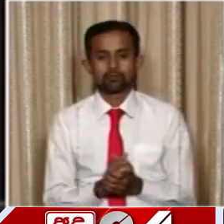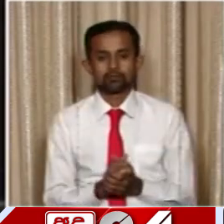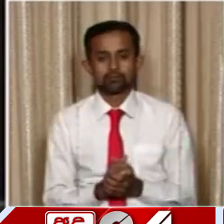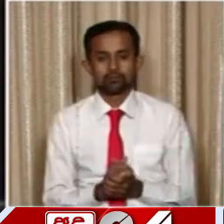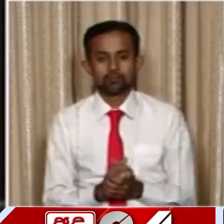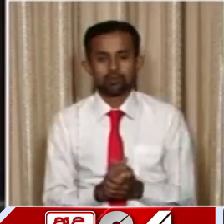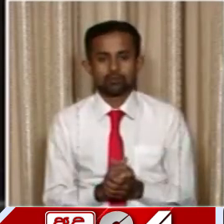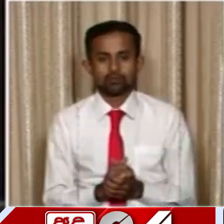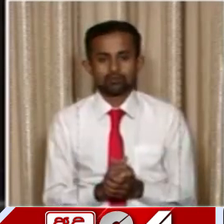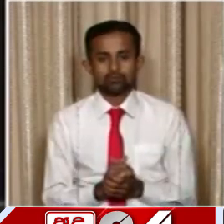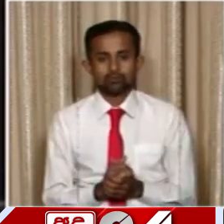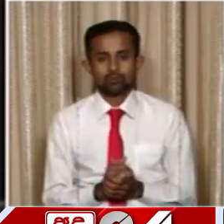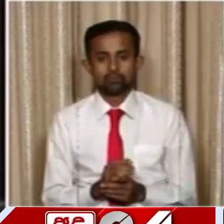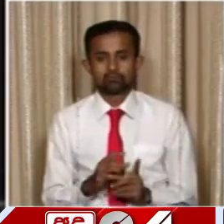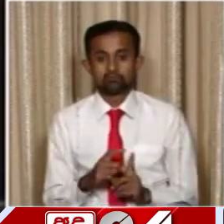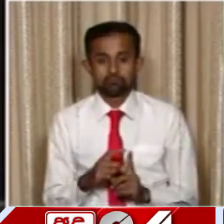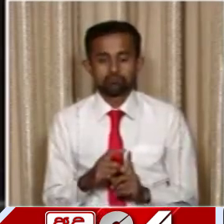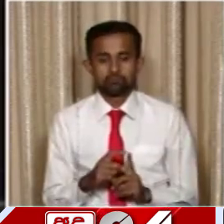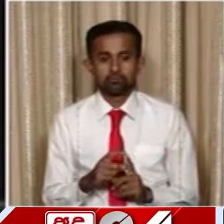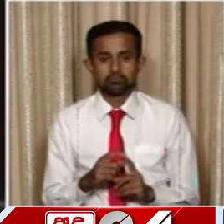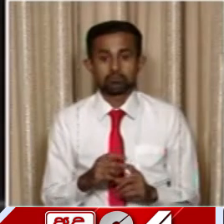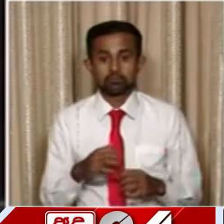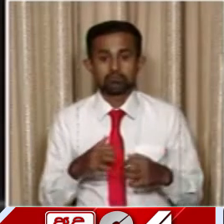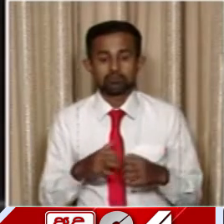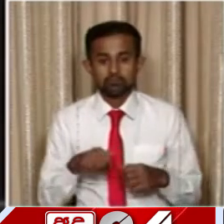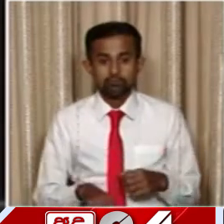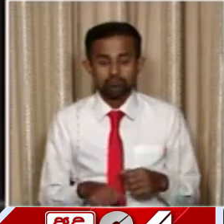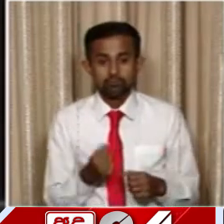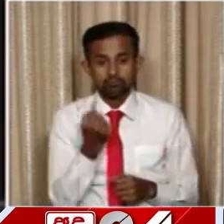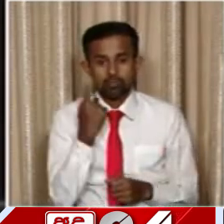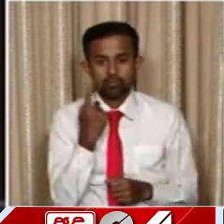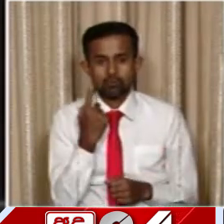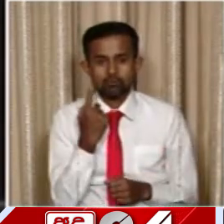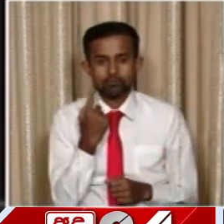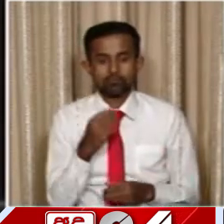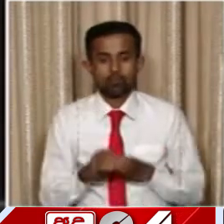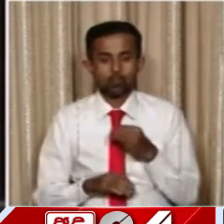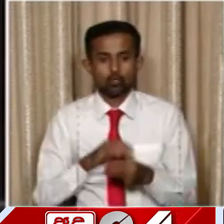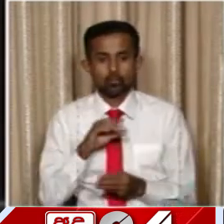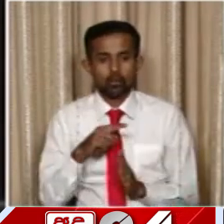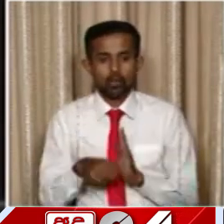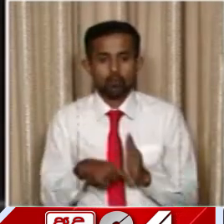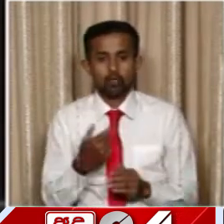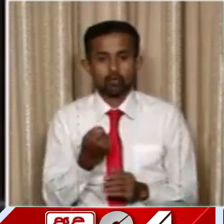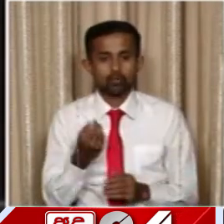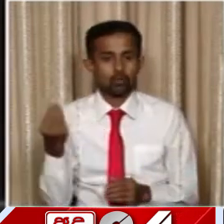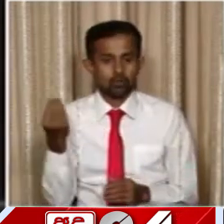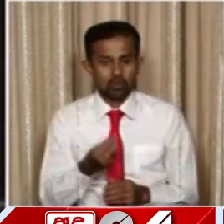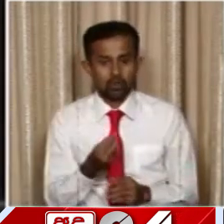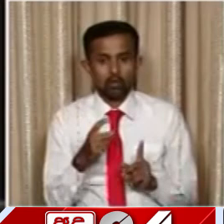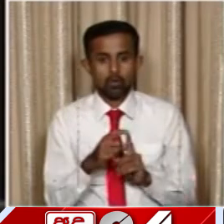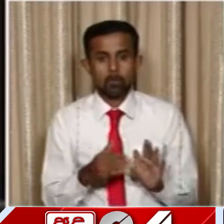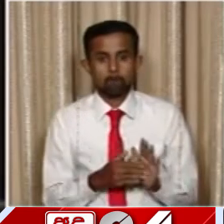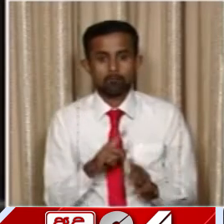සභාපතිතුමනි මේක බරපතල කාරණාවක් මම මේ කියන්නේ වෙන මොනවත් නිසා නෙවෙයි ආයෝජකයෙක් මේ රටට මුදල් ගේනවා ඩොලර්